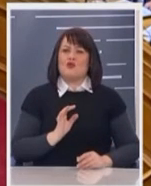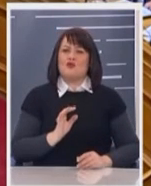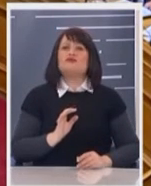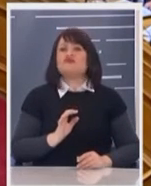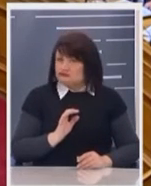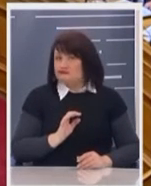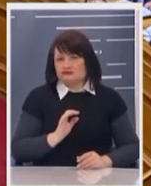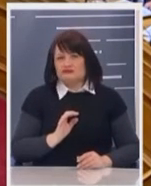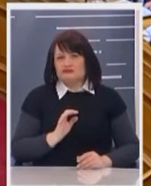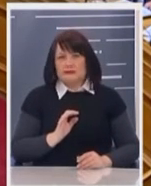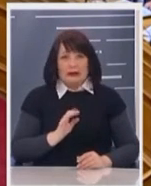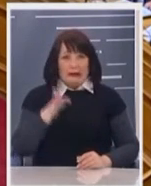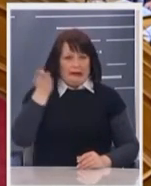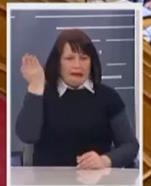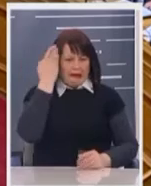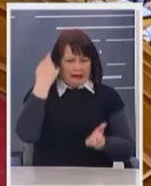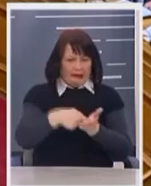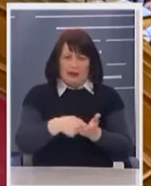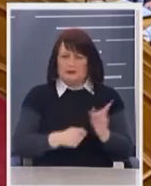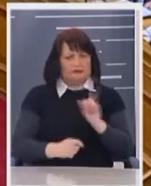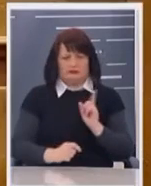με μπουγιουρτή, όπως συνέβαινε παλιότερα.